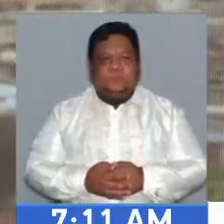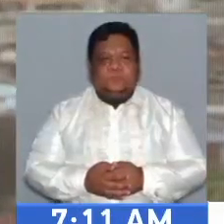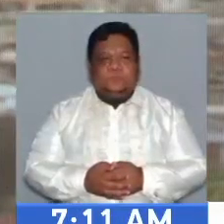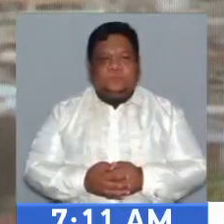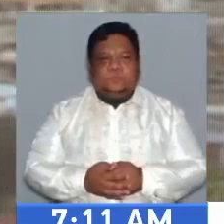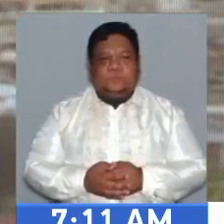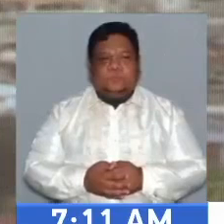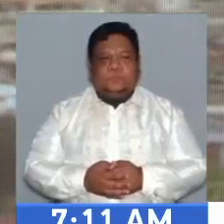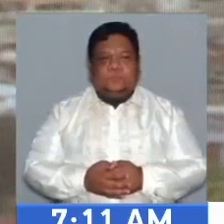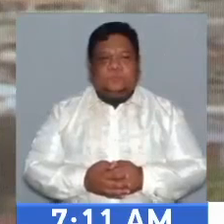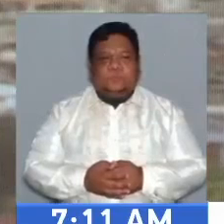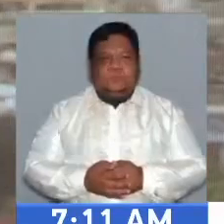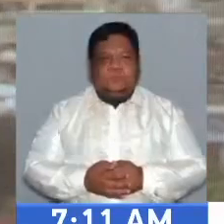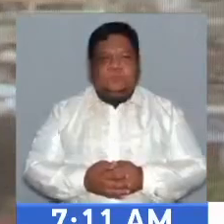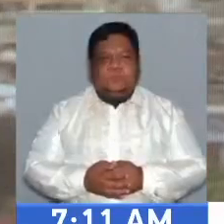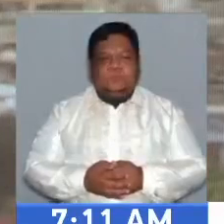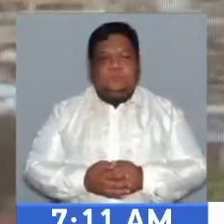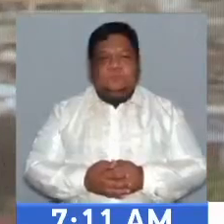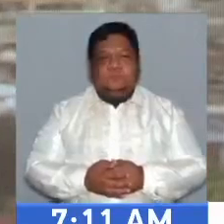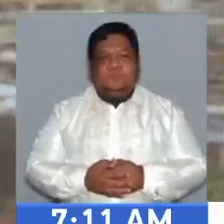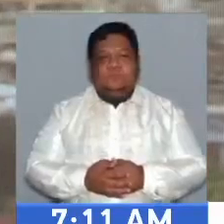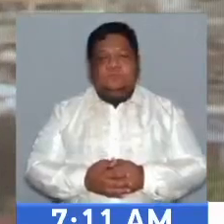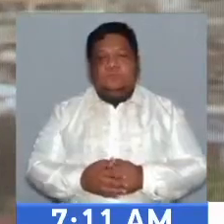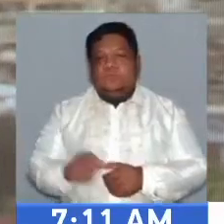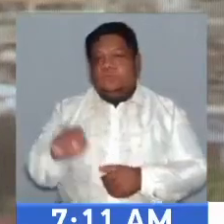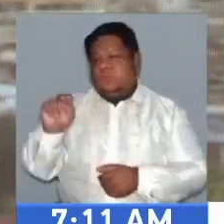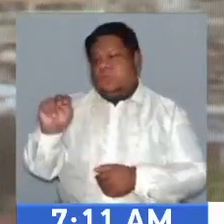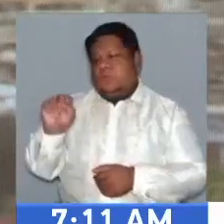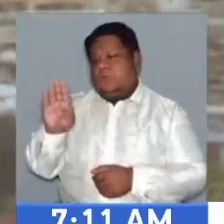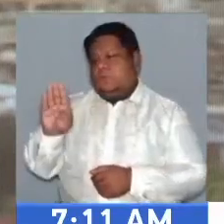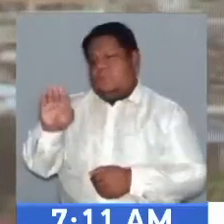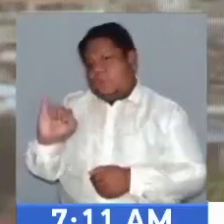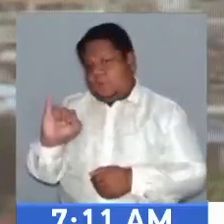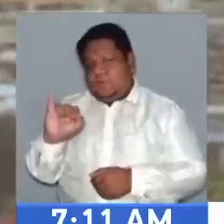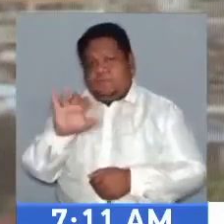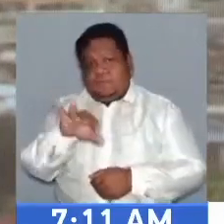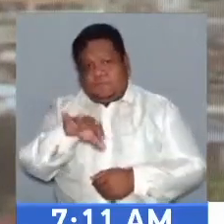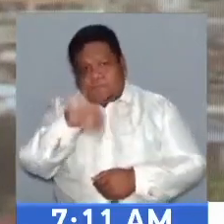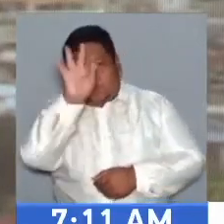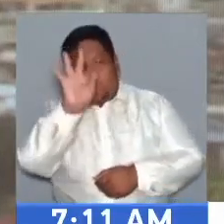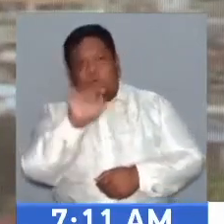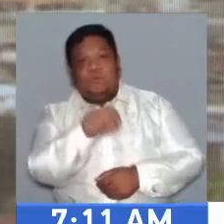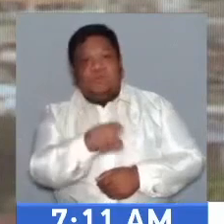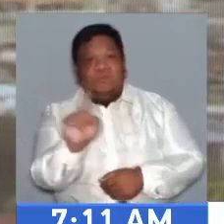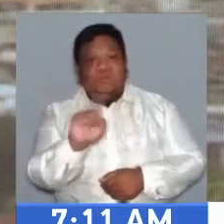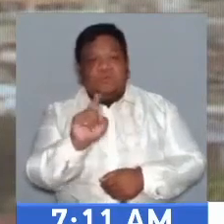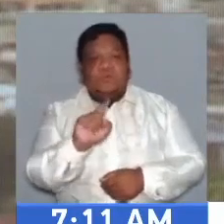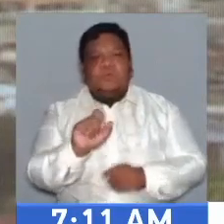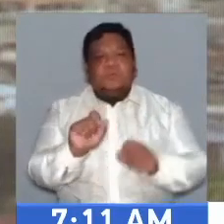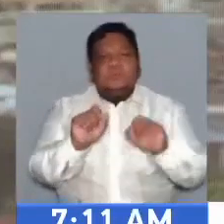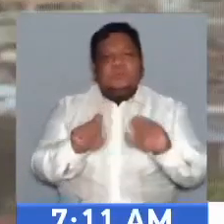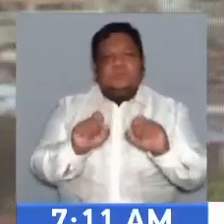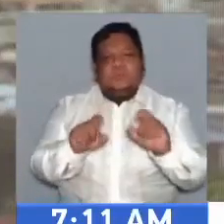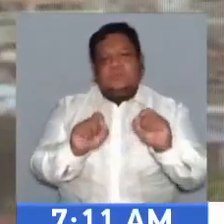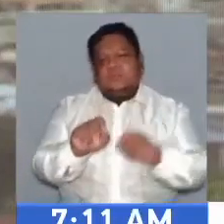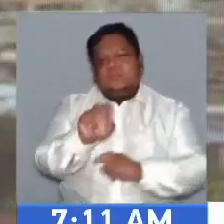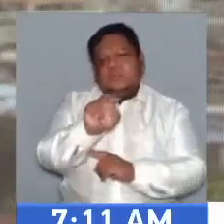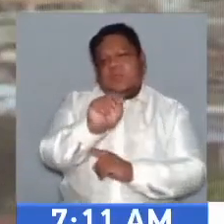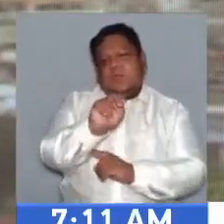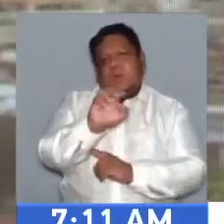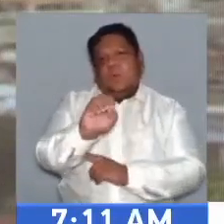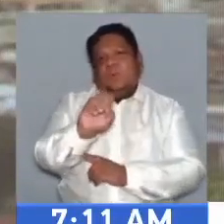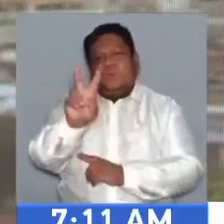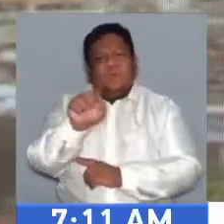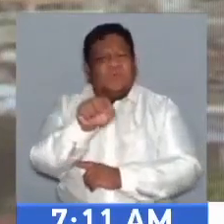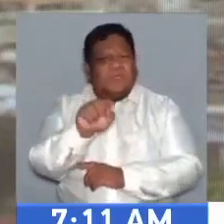Nabisto ng National Bureau of Investigation, NBI, ang pagbebenta ng nitrous oxide o yung laughing gas kung tawagin sa isang bar